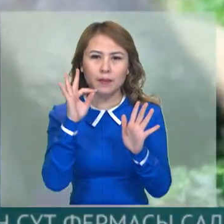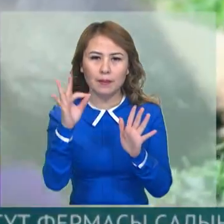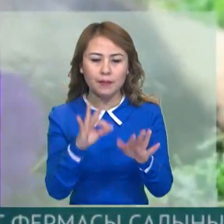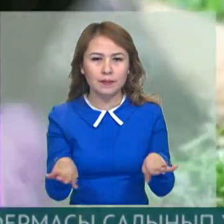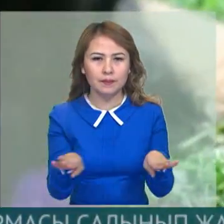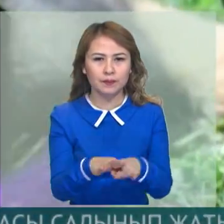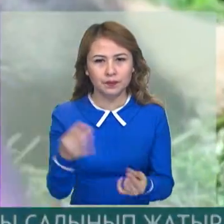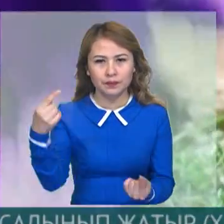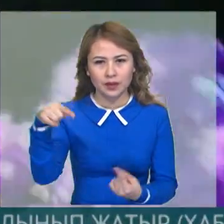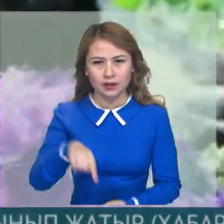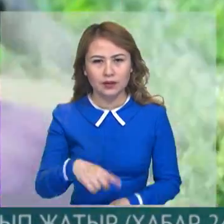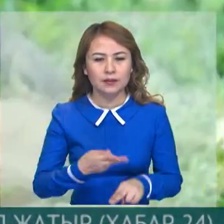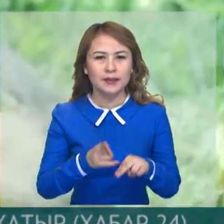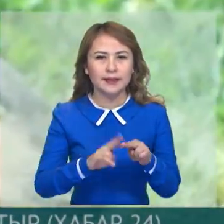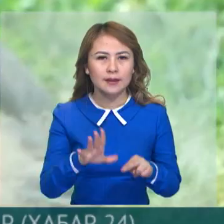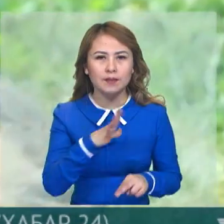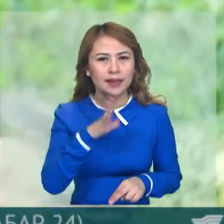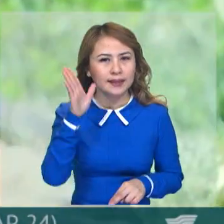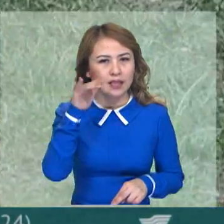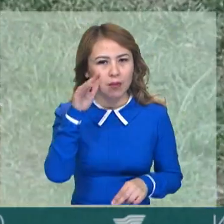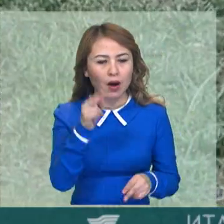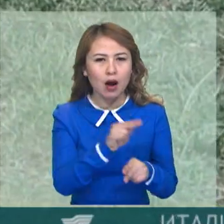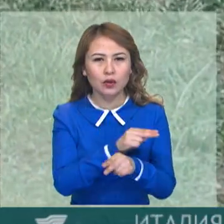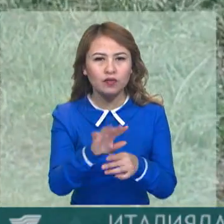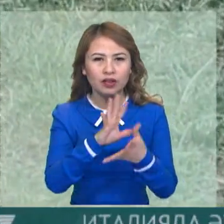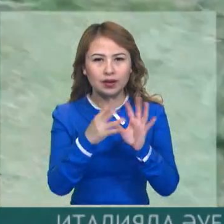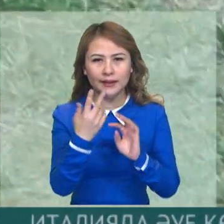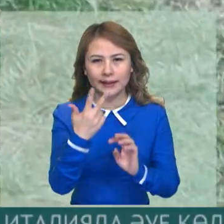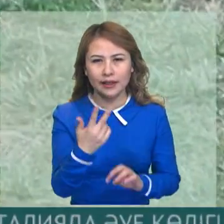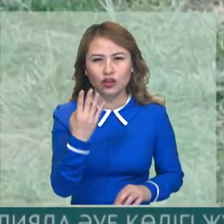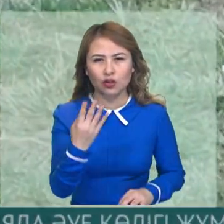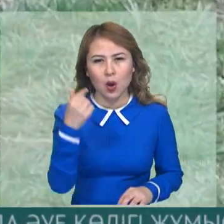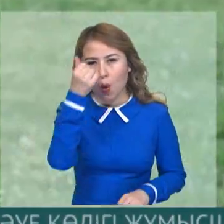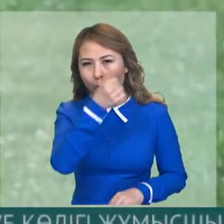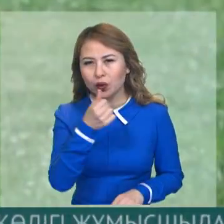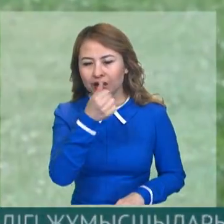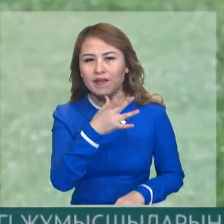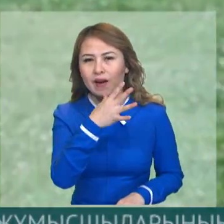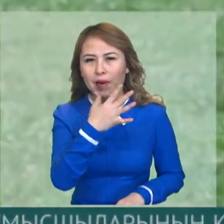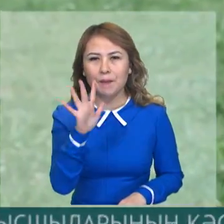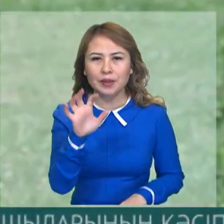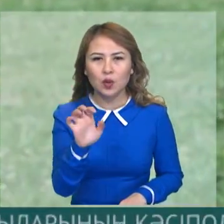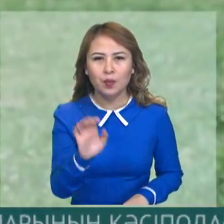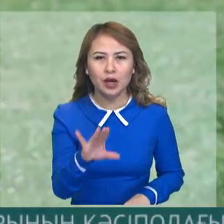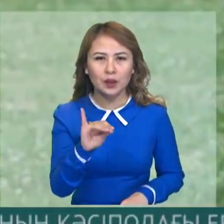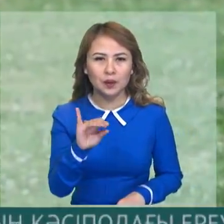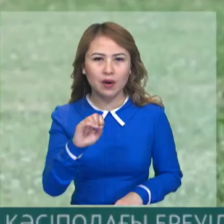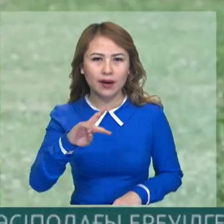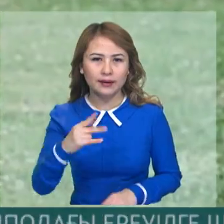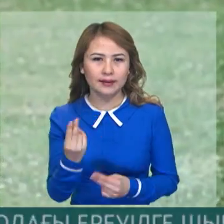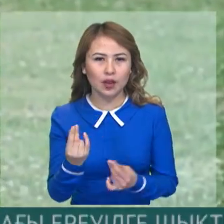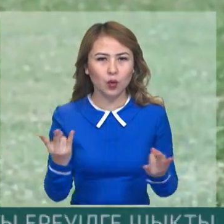99,9%-ке сәйкес келеді. Мұндай қызметті итті даярлау үшін 3-4 жыл уақыт пен шамамен 500 мың юань қаражат